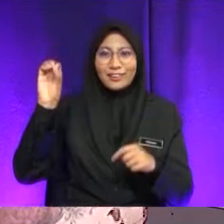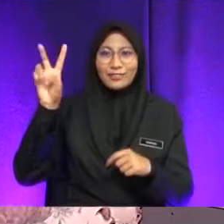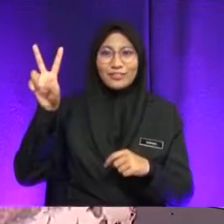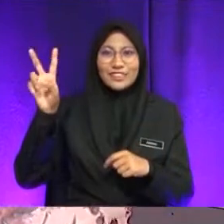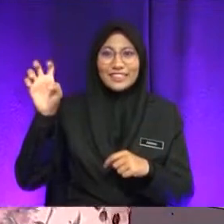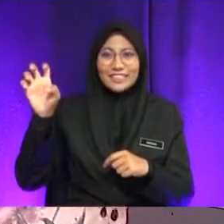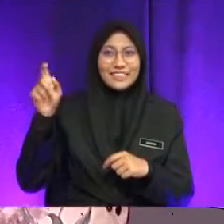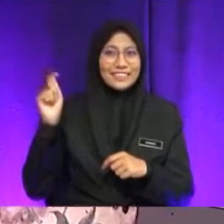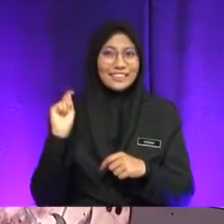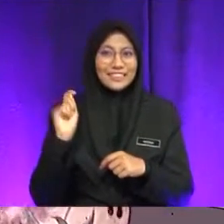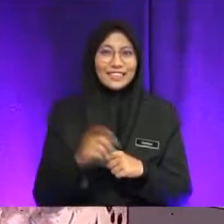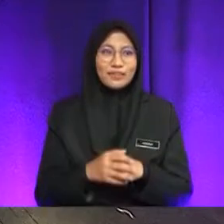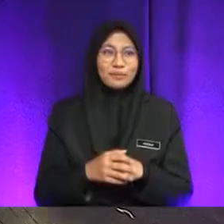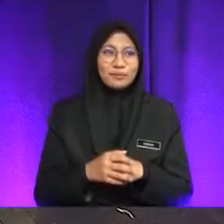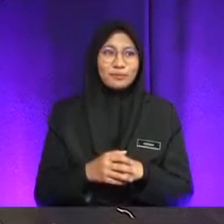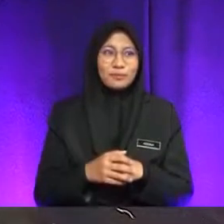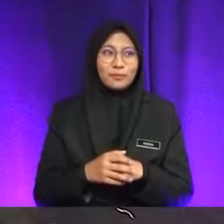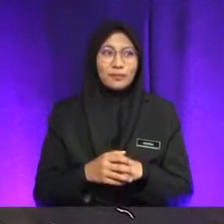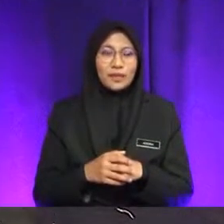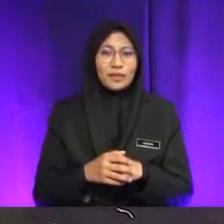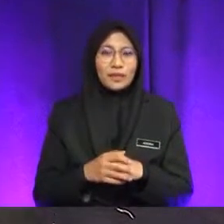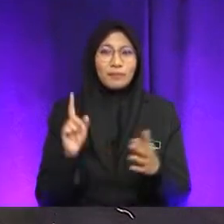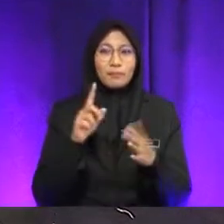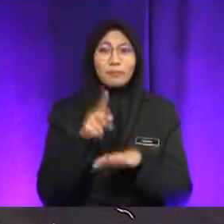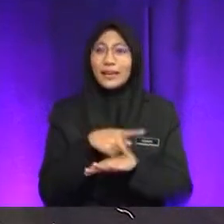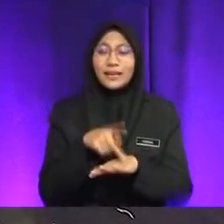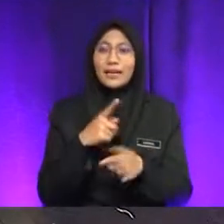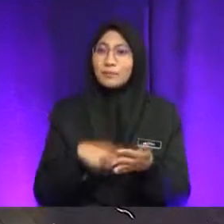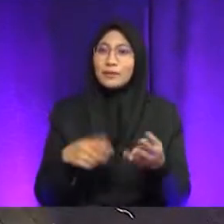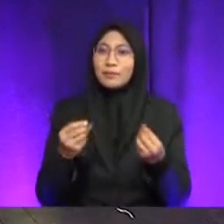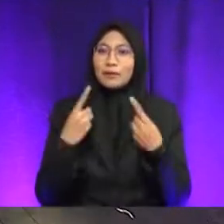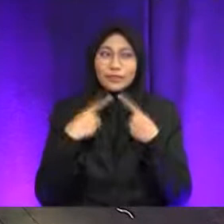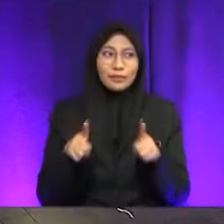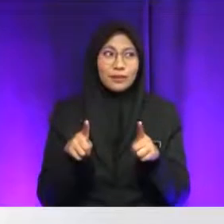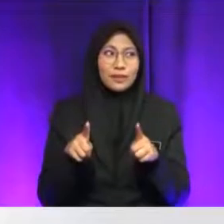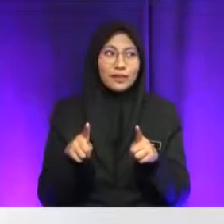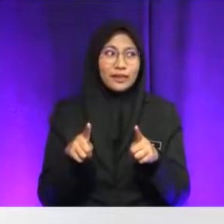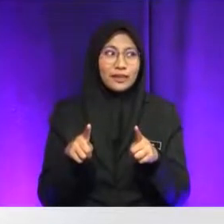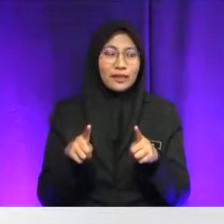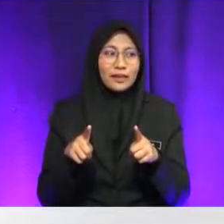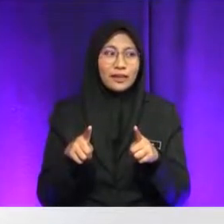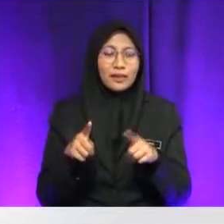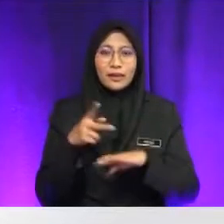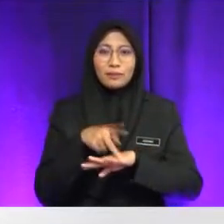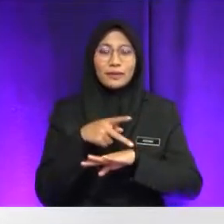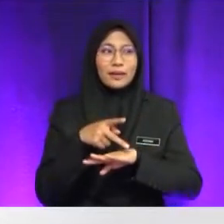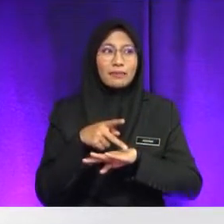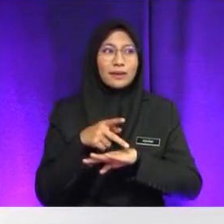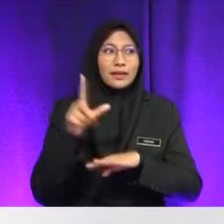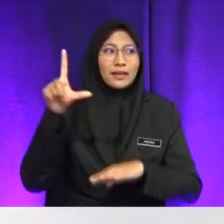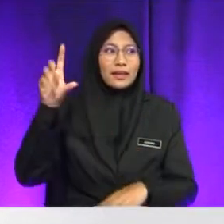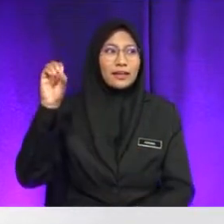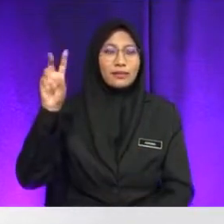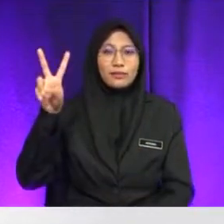deh Ketua KPU yang anda pakai bertinju saya menggunakan dan